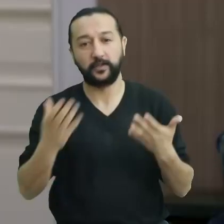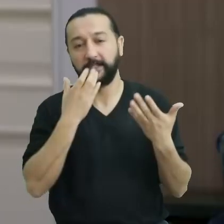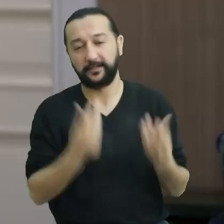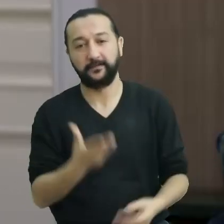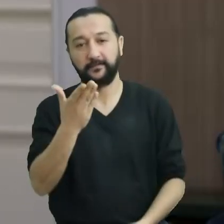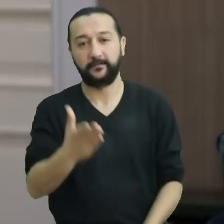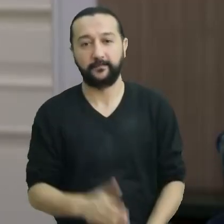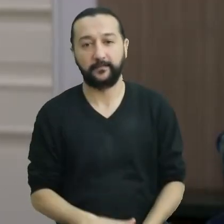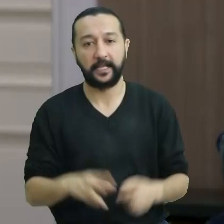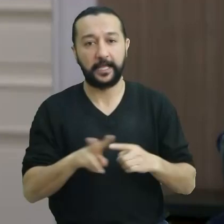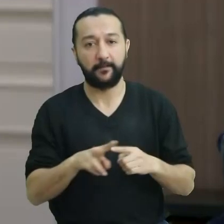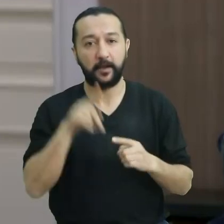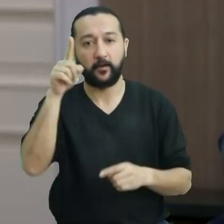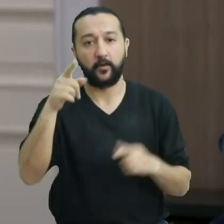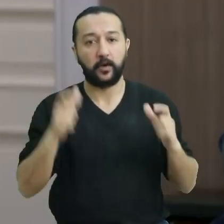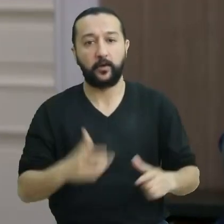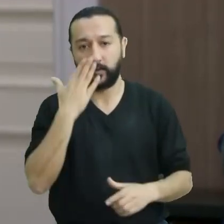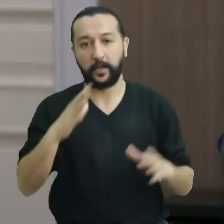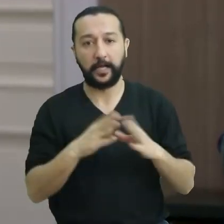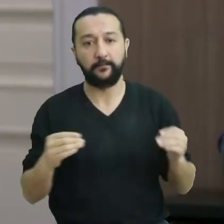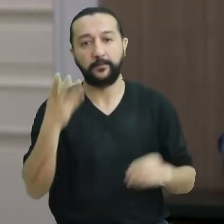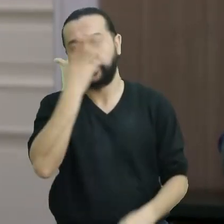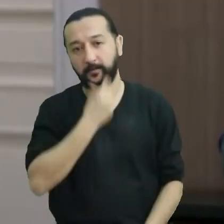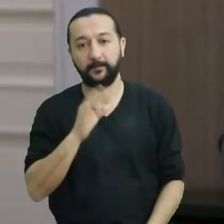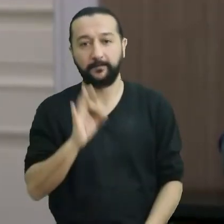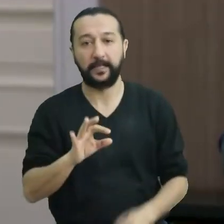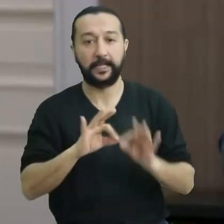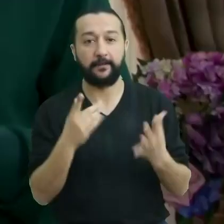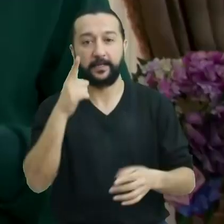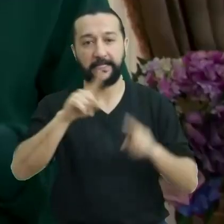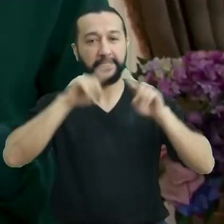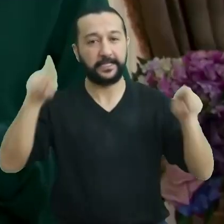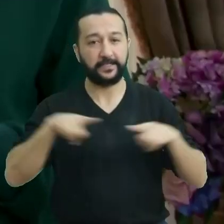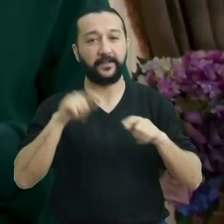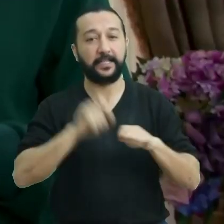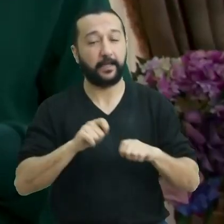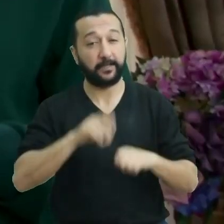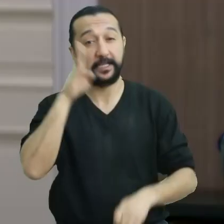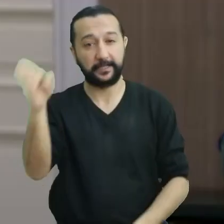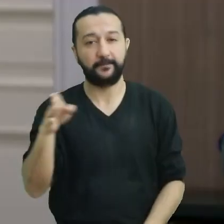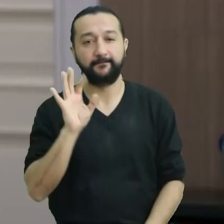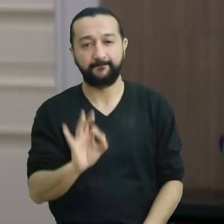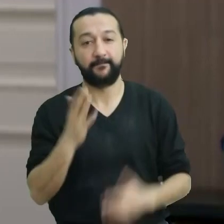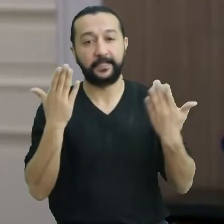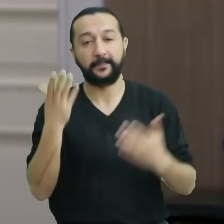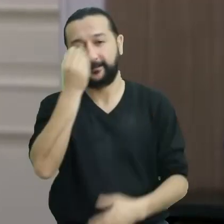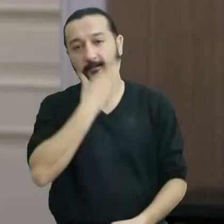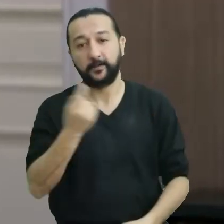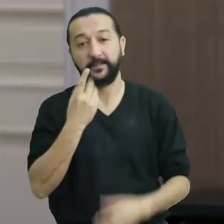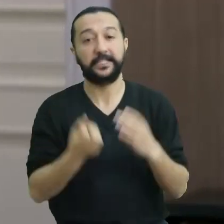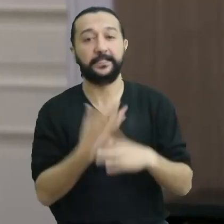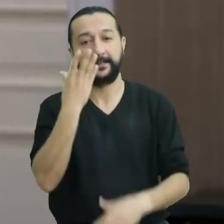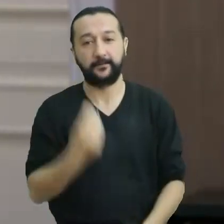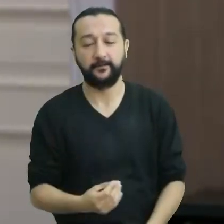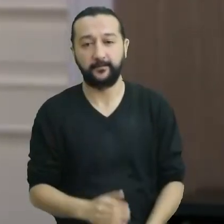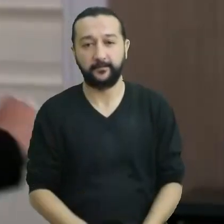kocatsın. Kemal'im ortalarda yok. Güzel. Demek ki çerçeveyi yaptırmaya gitti. Ay inşallah güzel bir şey